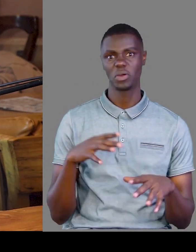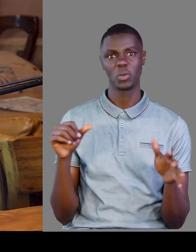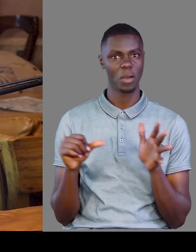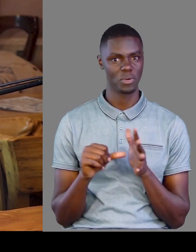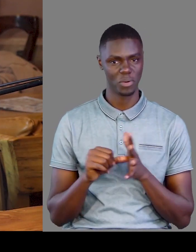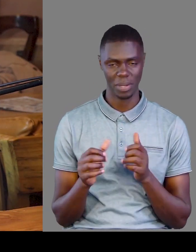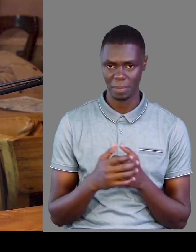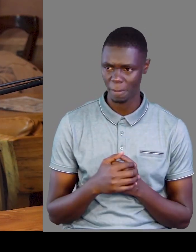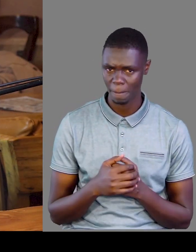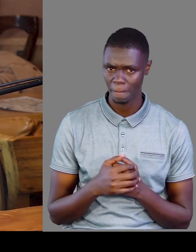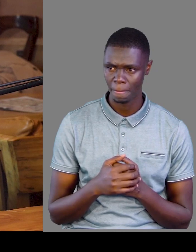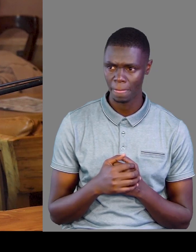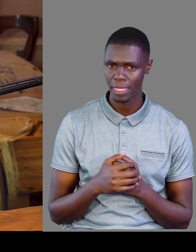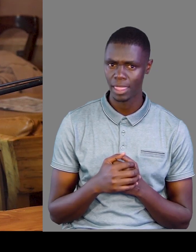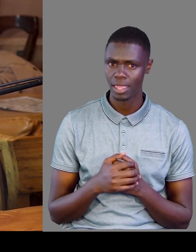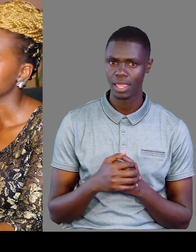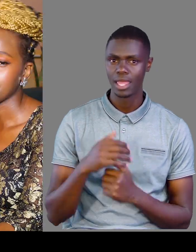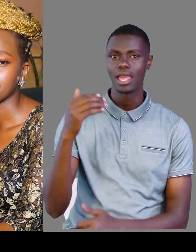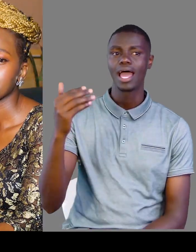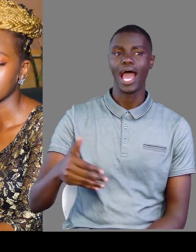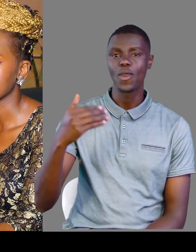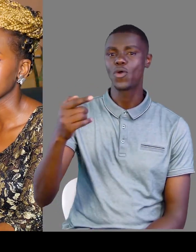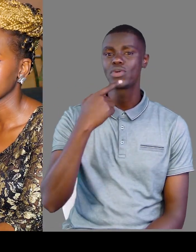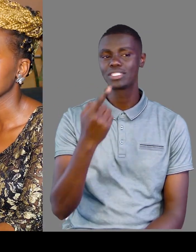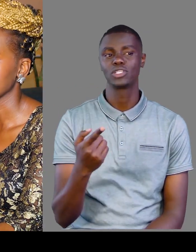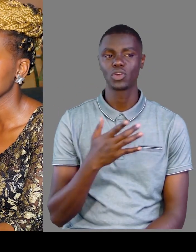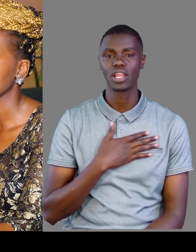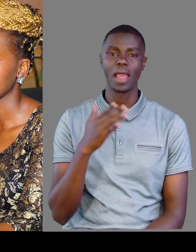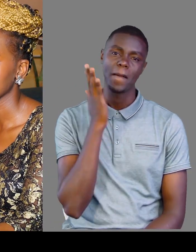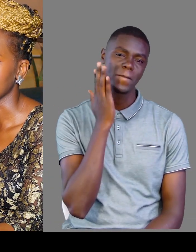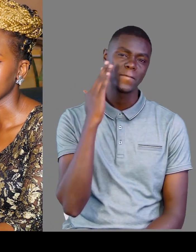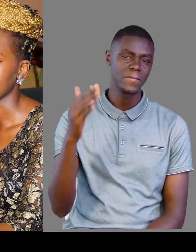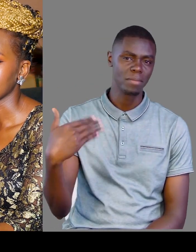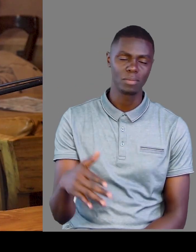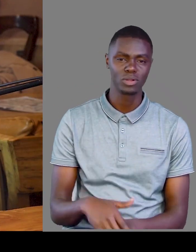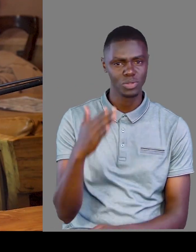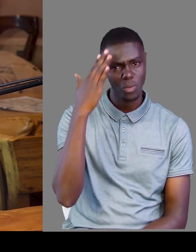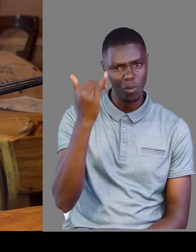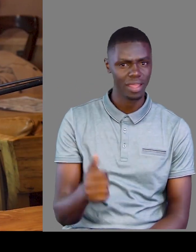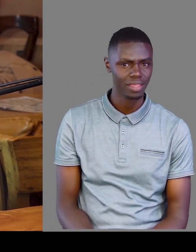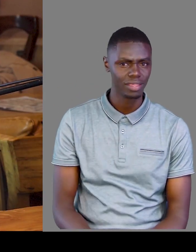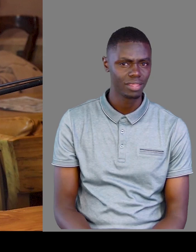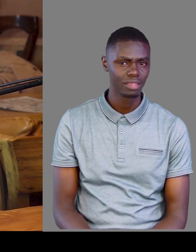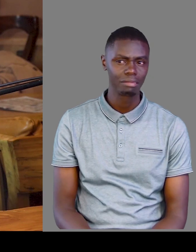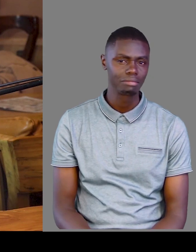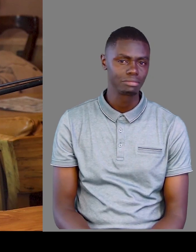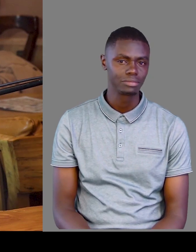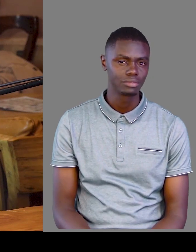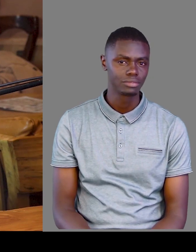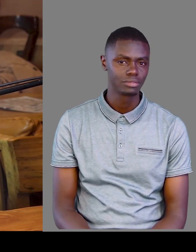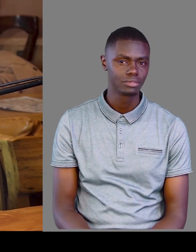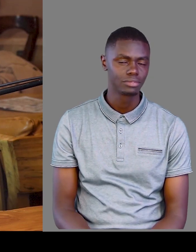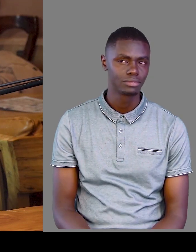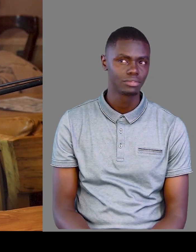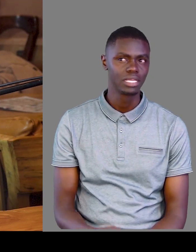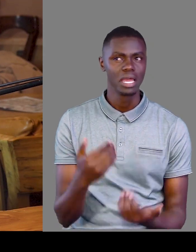Unaona? But then I always mention my mom anywhere I go. Sababu yeye ndo aliwako meet proper. Sasa